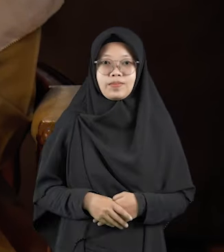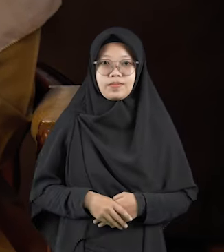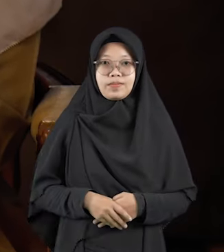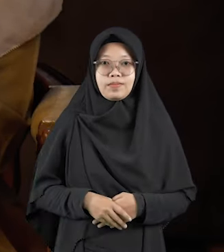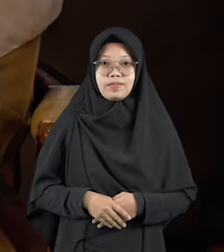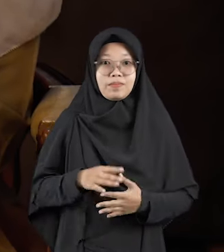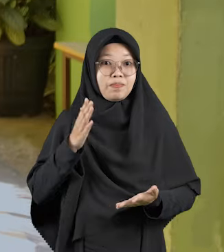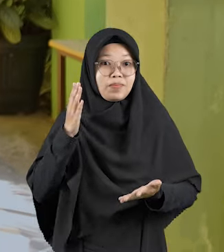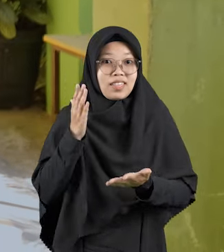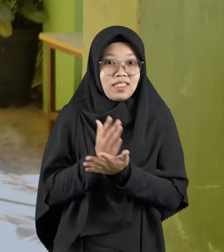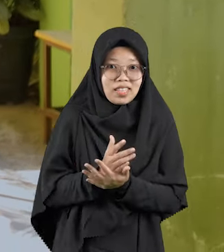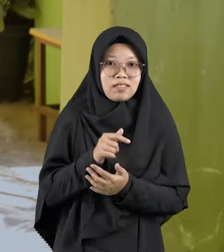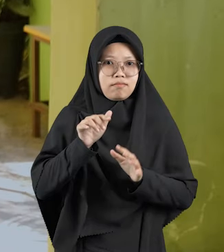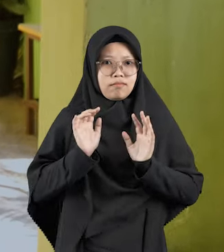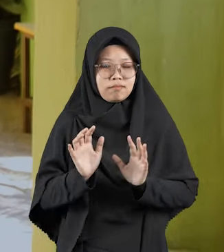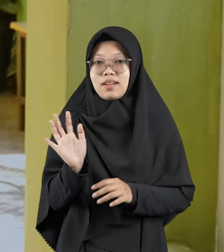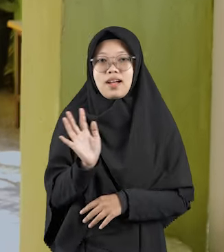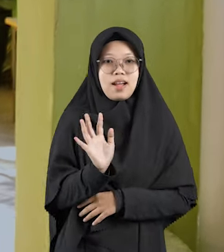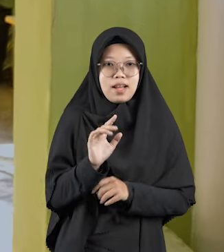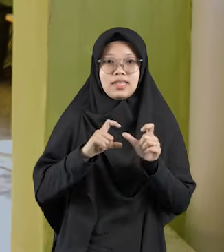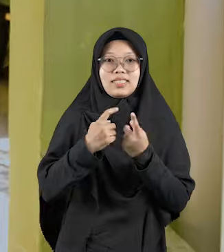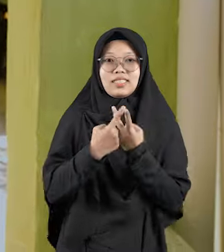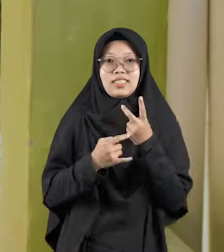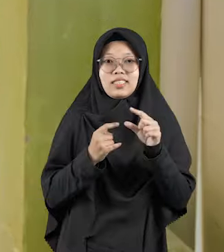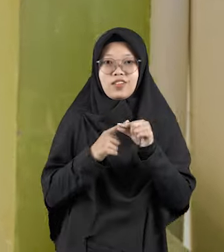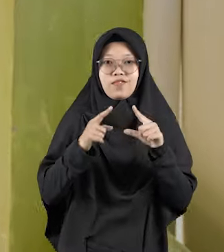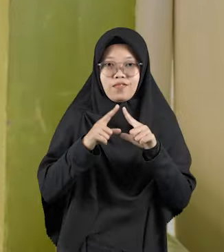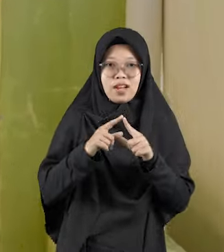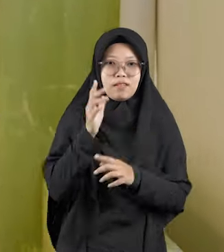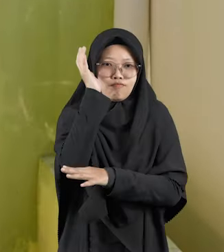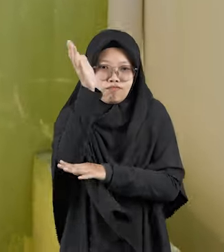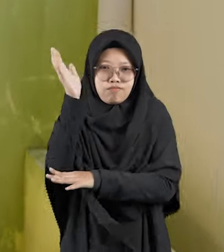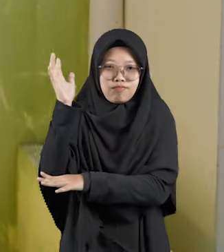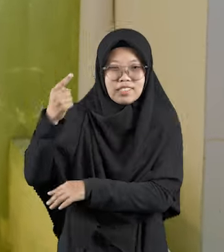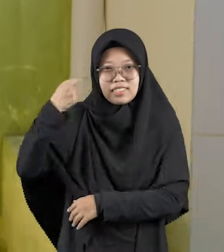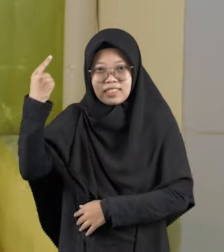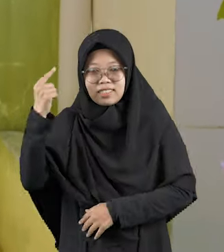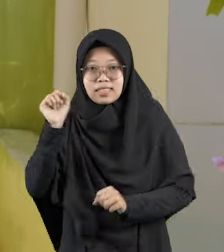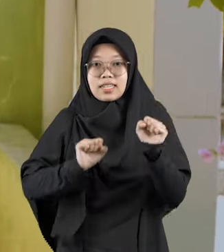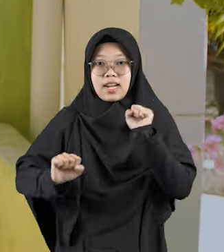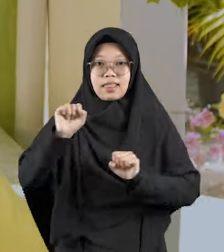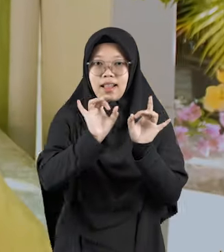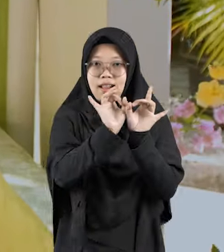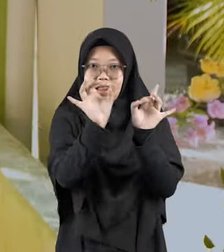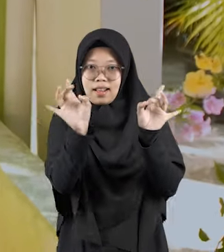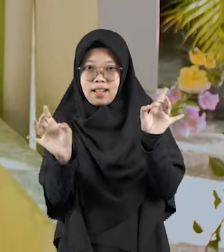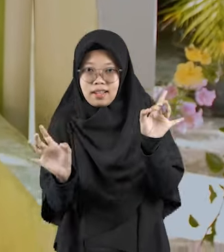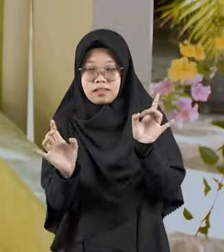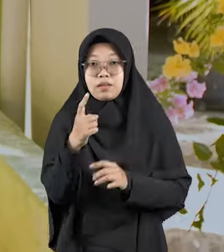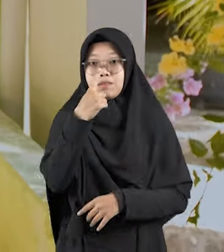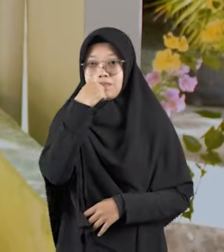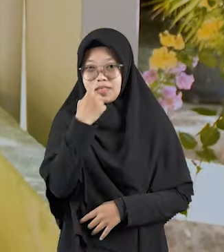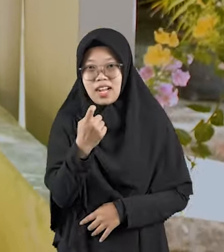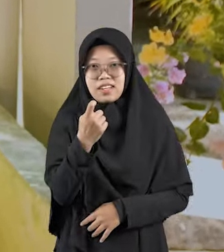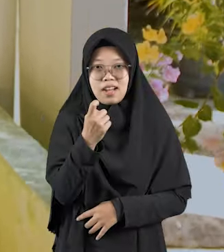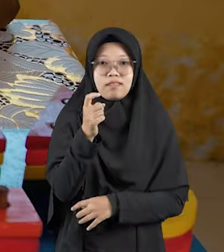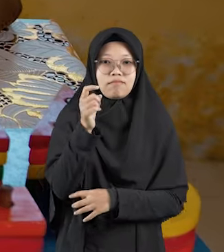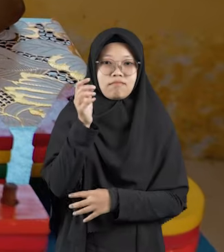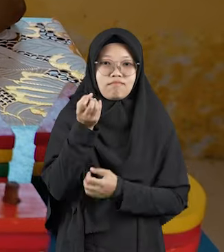umumnya. Tak berhenti hanya di situ, Syifa juga sering menjadi narasumber di berbagai kegiatan